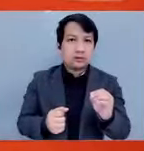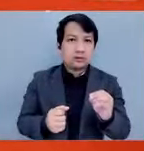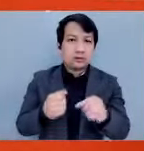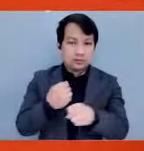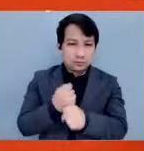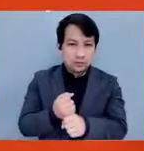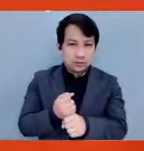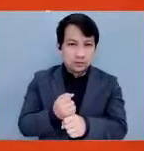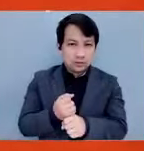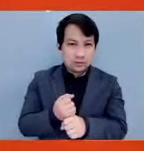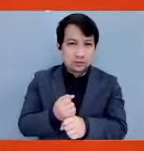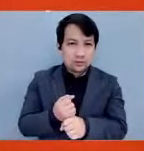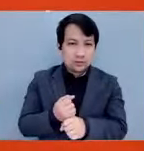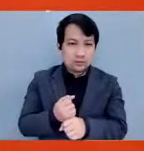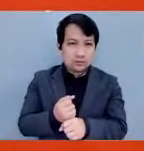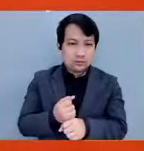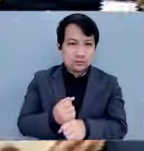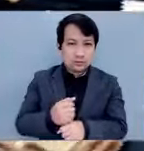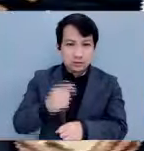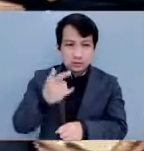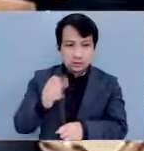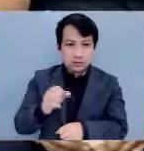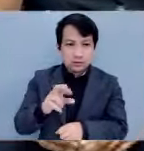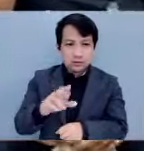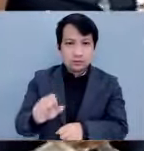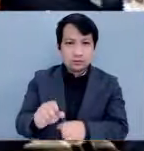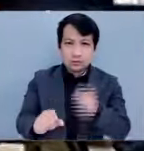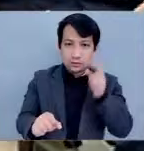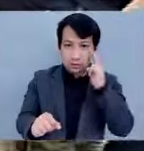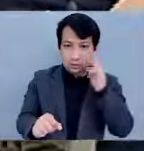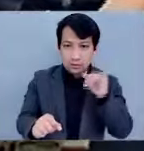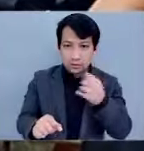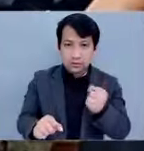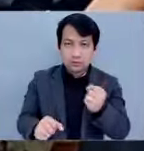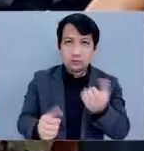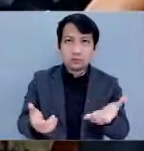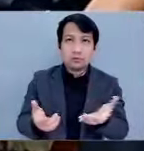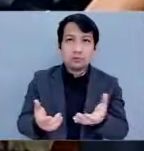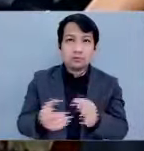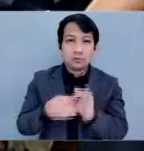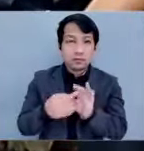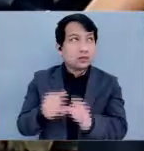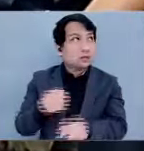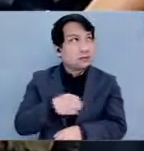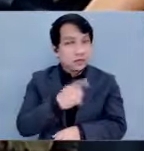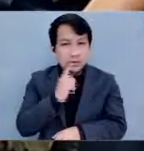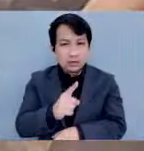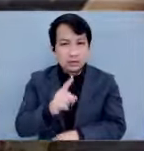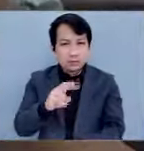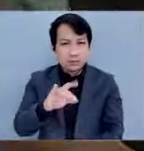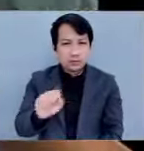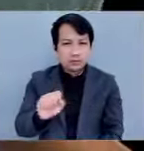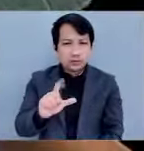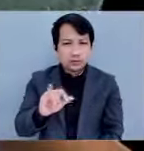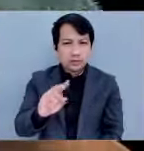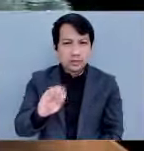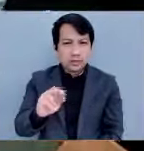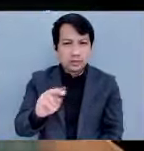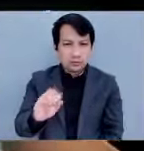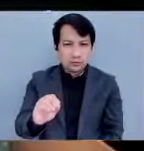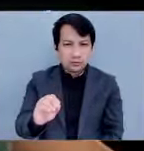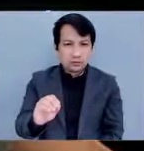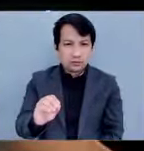Embosser umano ang trabaho ni na Jennard Arida at RJ Añasco, habang warehouse staff naman si Valeriano Labayno. Sila